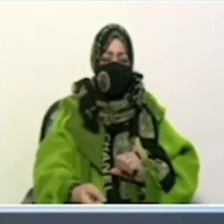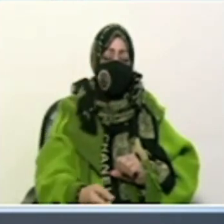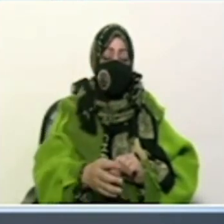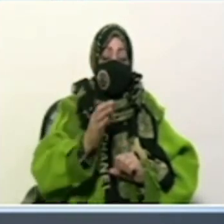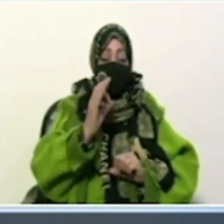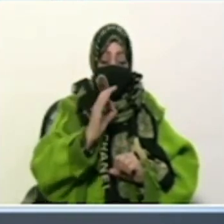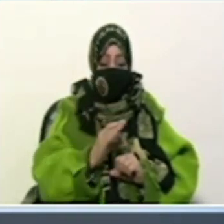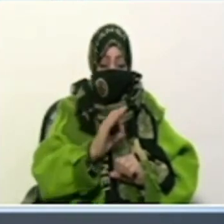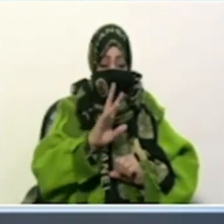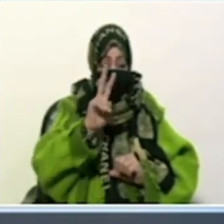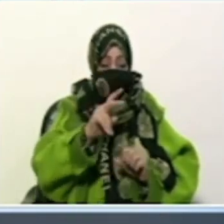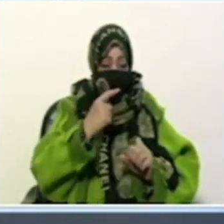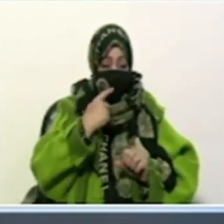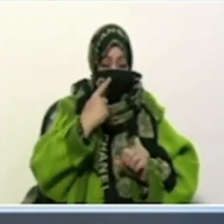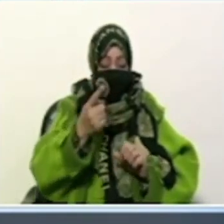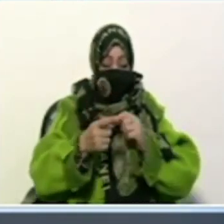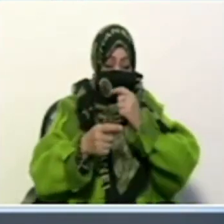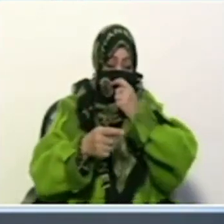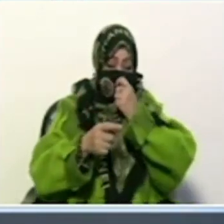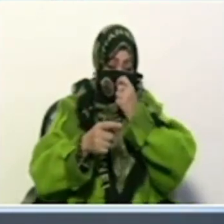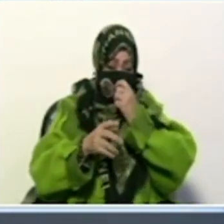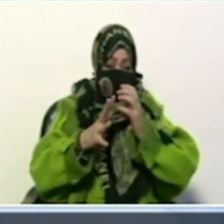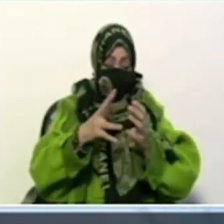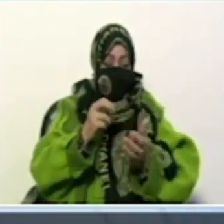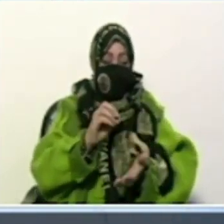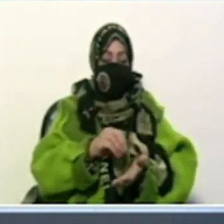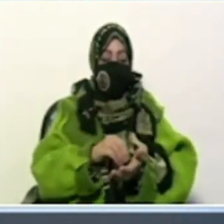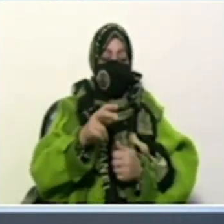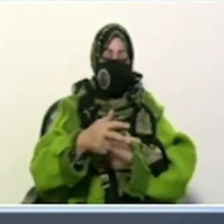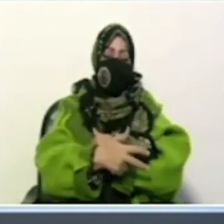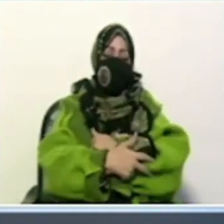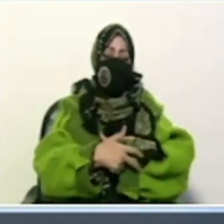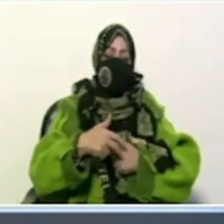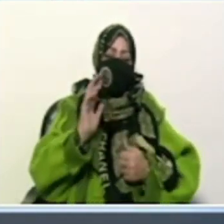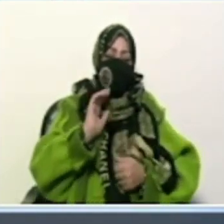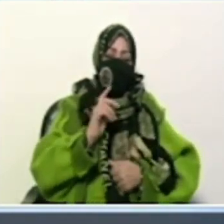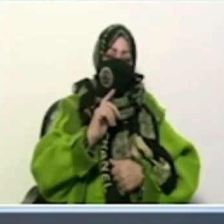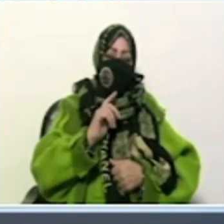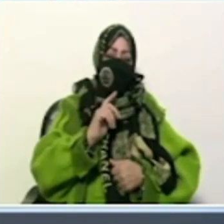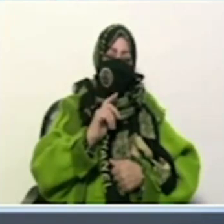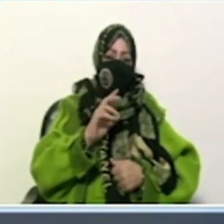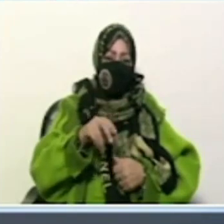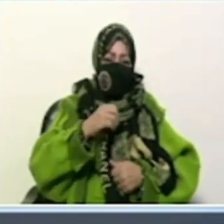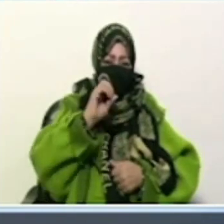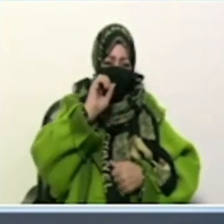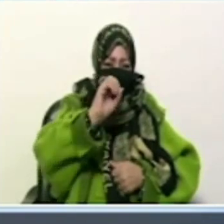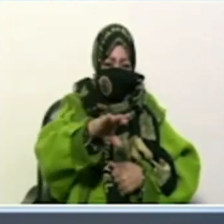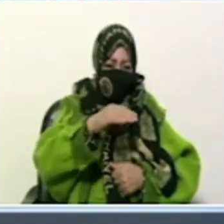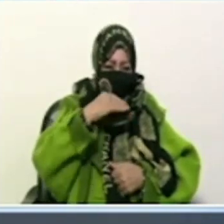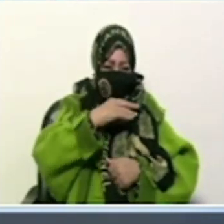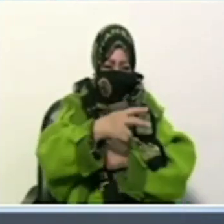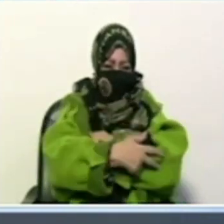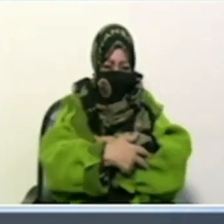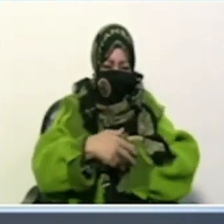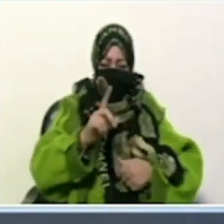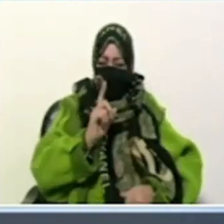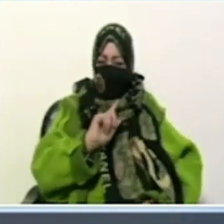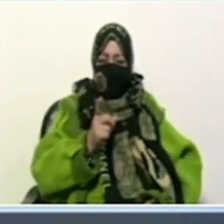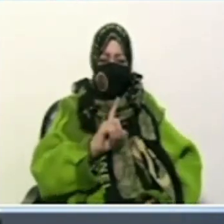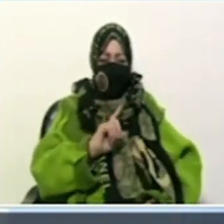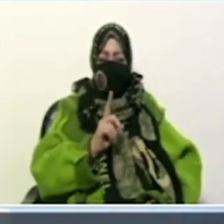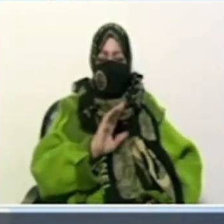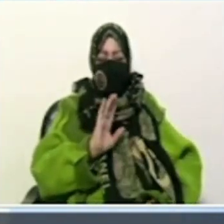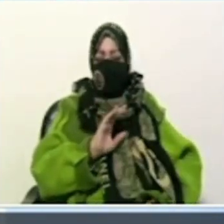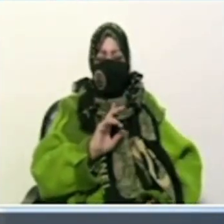لها لا يخرج زكاتها، يعني بمجرد نزول هذه القيمة لا يخرج زكاتها، وإنما الواجب عليه أن يستقبل بها